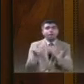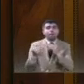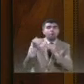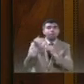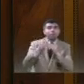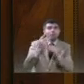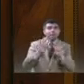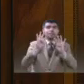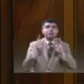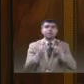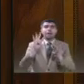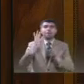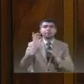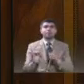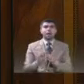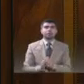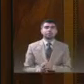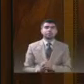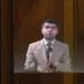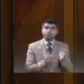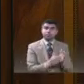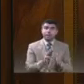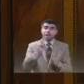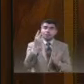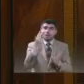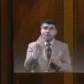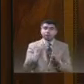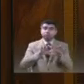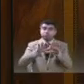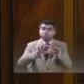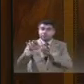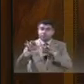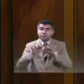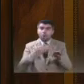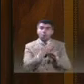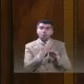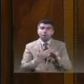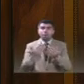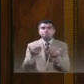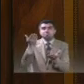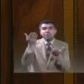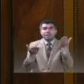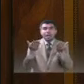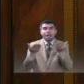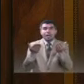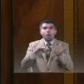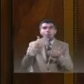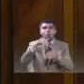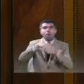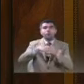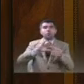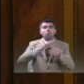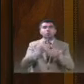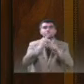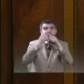سوى 8.4%. ثالثا، استراتيجية الحكومة للتحكم في التوازنات المالية وخفض الدين العمومي. السيد الرئيس،